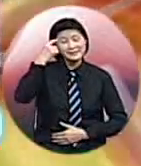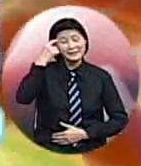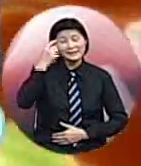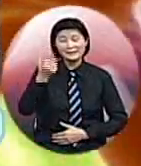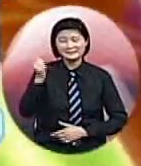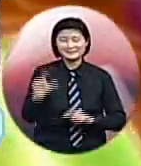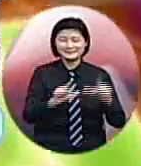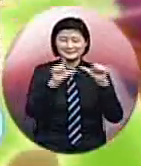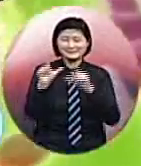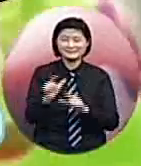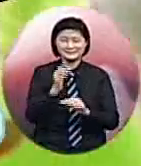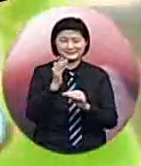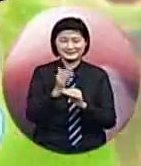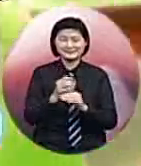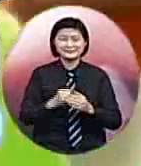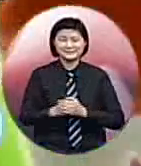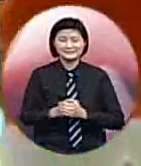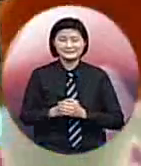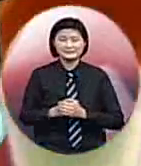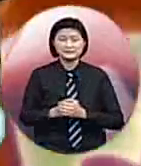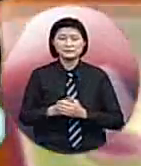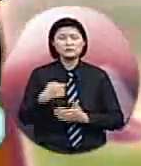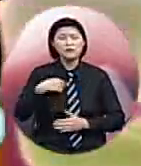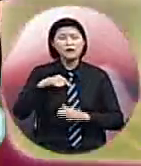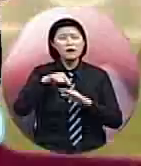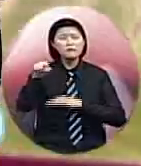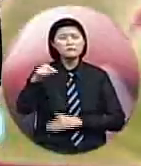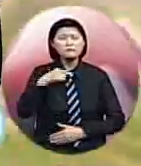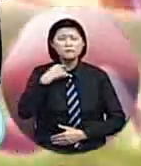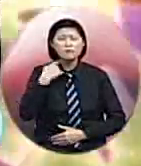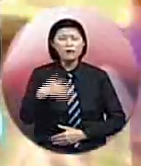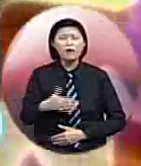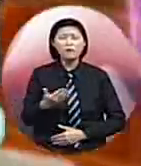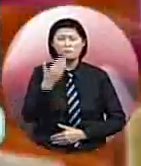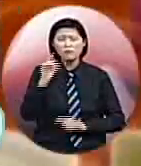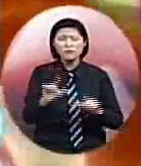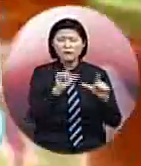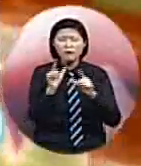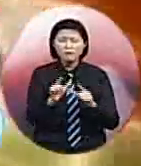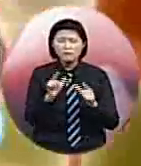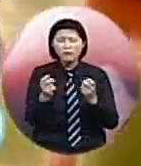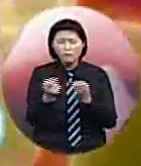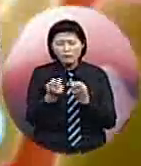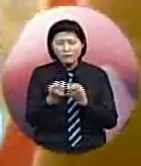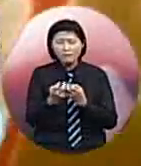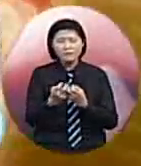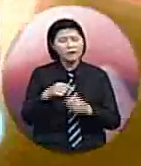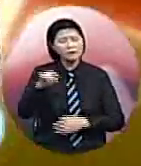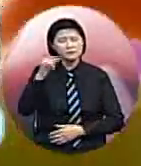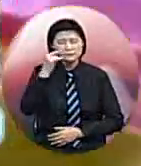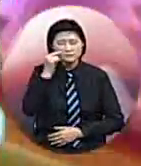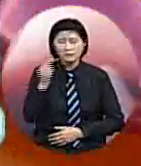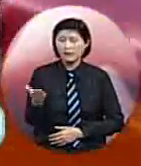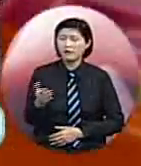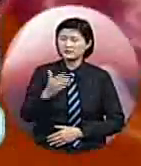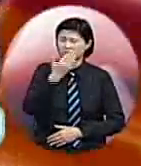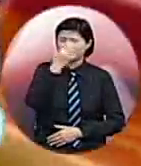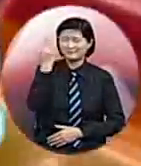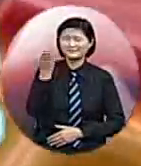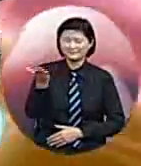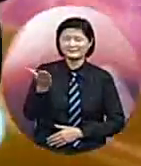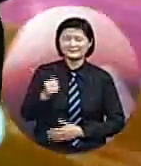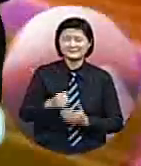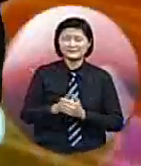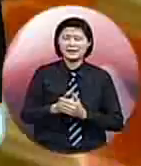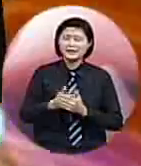살아요. 예. 네. 저는 지금 그쪽 그런데 뭐 가보지도 못했어요. 사실 일하고 먹고 살라고 하다 보니까. 아, 이제 젊으신데요, 이제. 예,